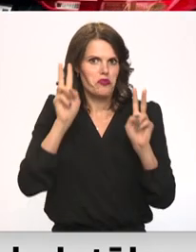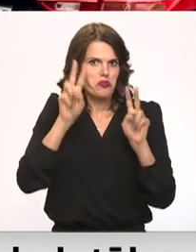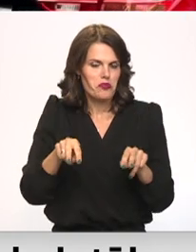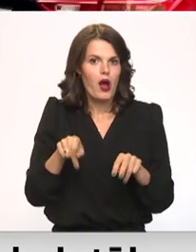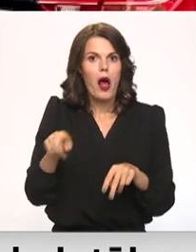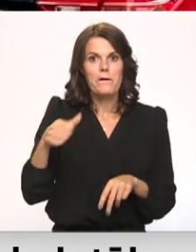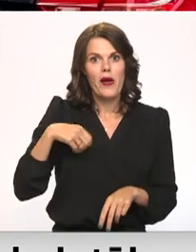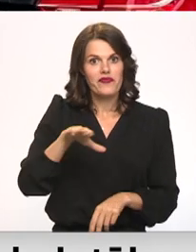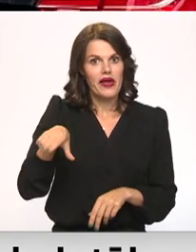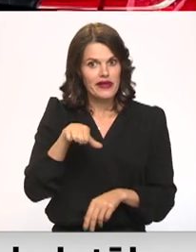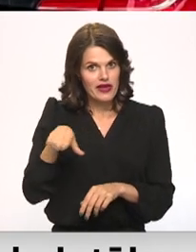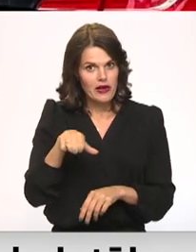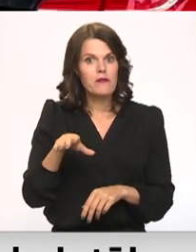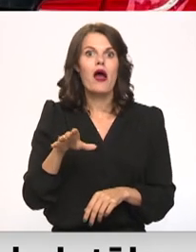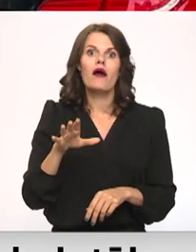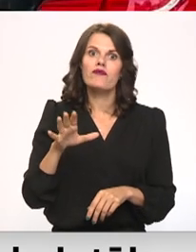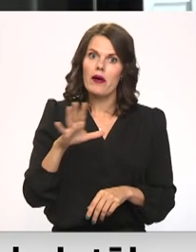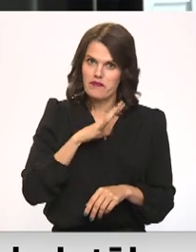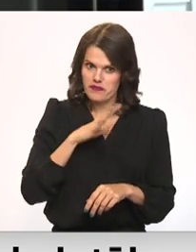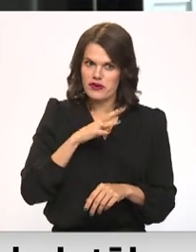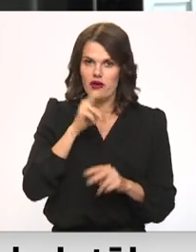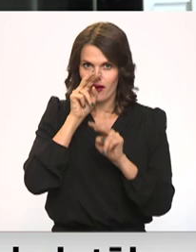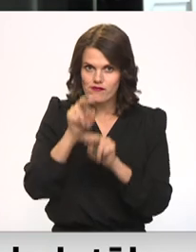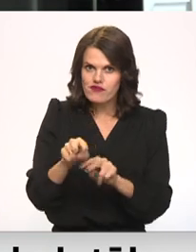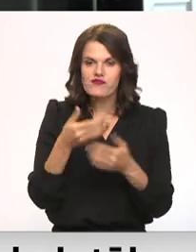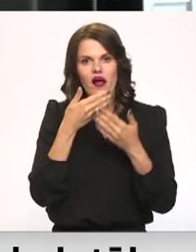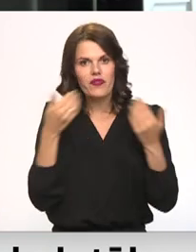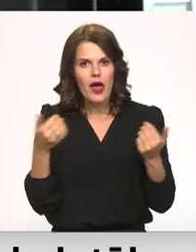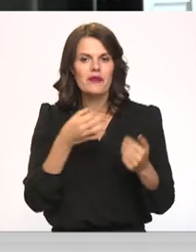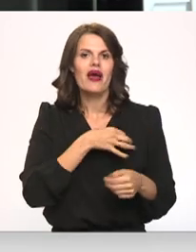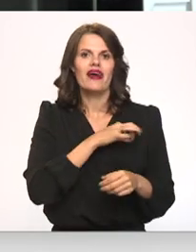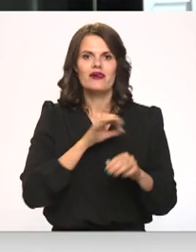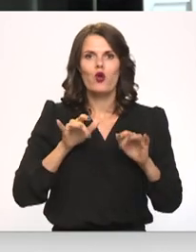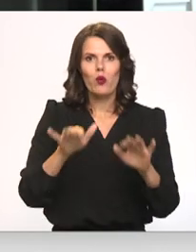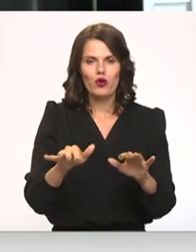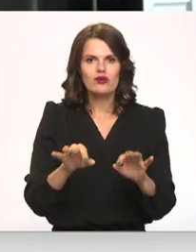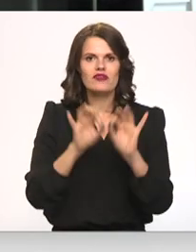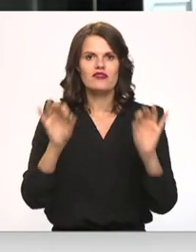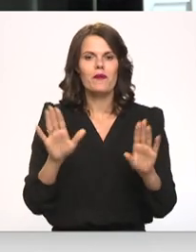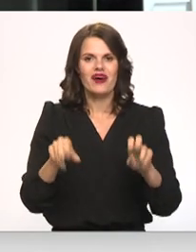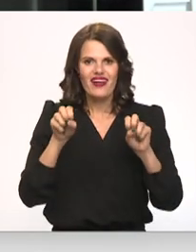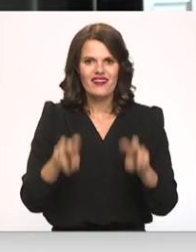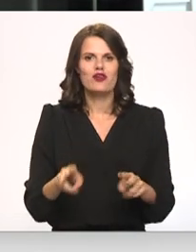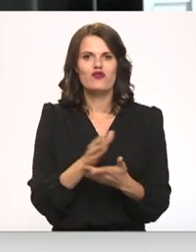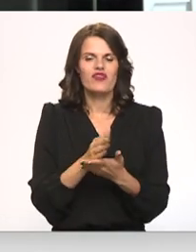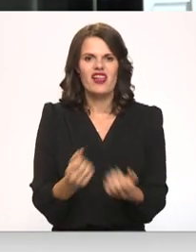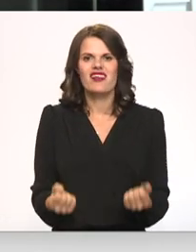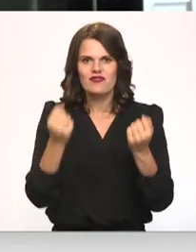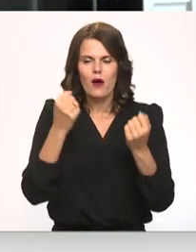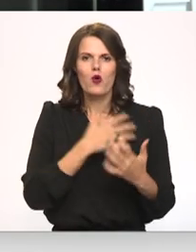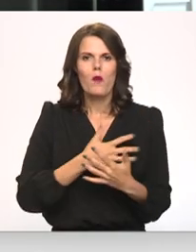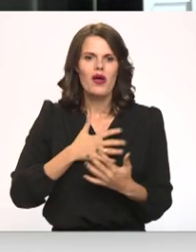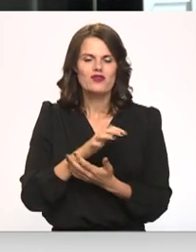vai meitenes ģimene līdz šim bijusi viņa redzeslokā. Krimināla procesa ir uzsākts par tīšu vidēju, smagu miesas bojājumu nodarīšanu,